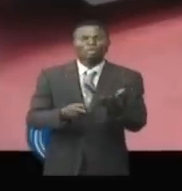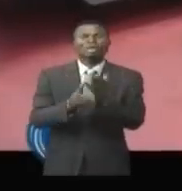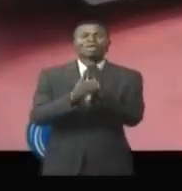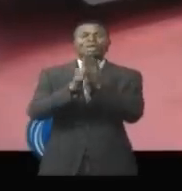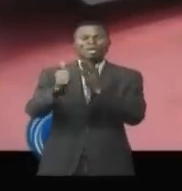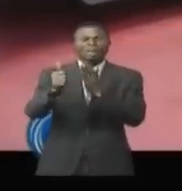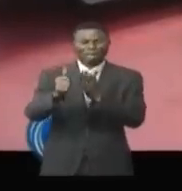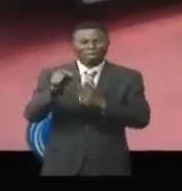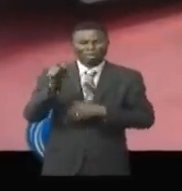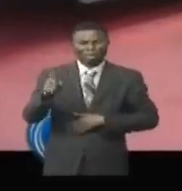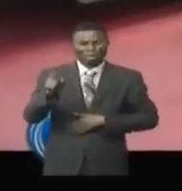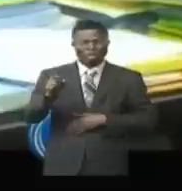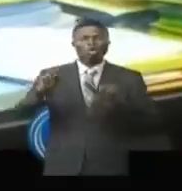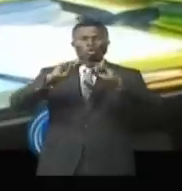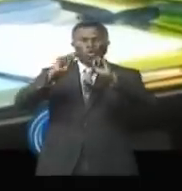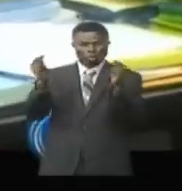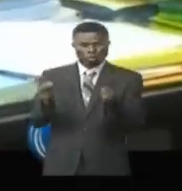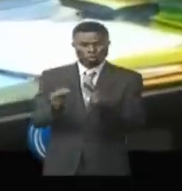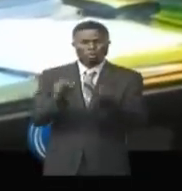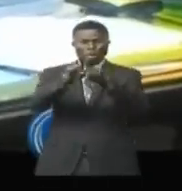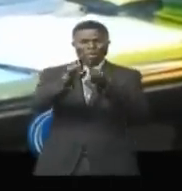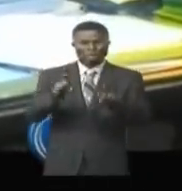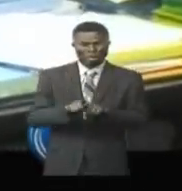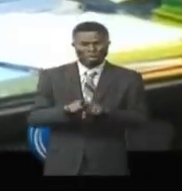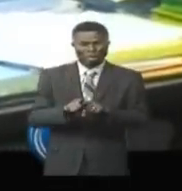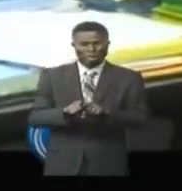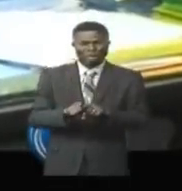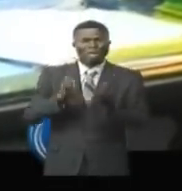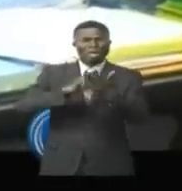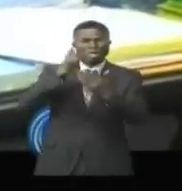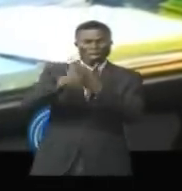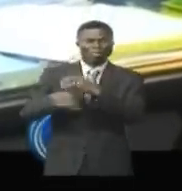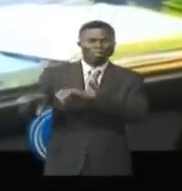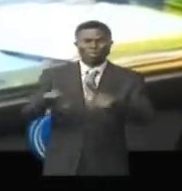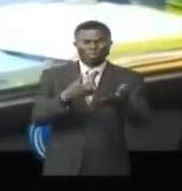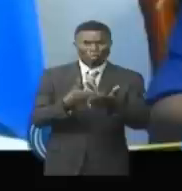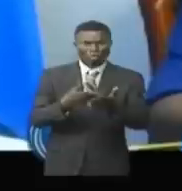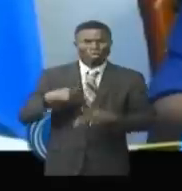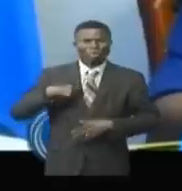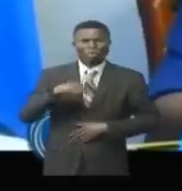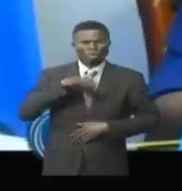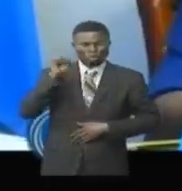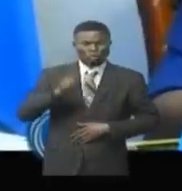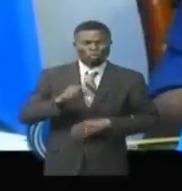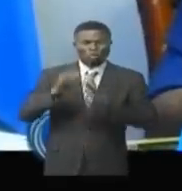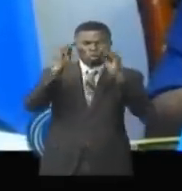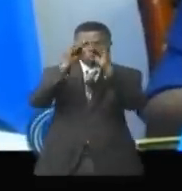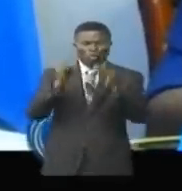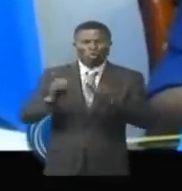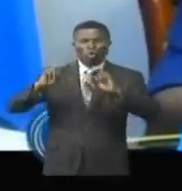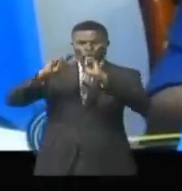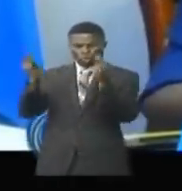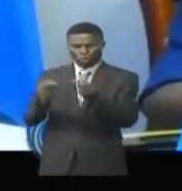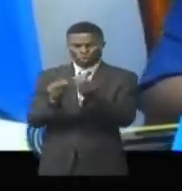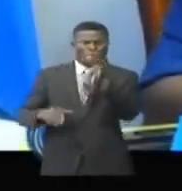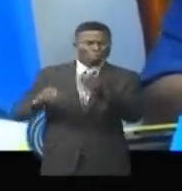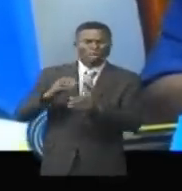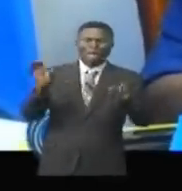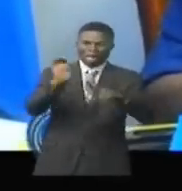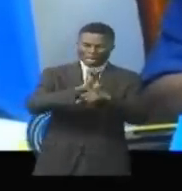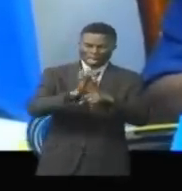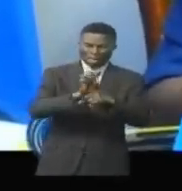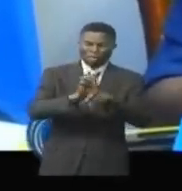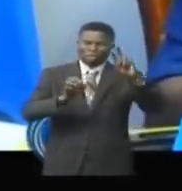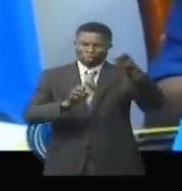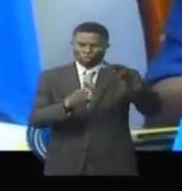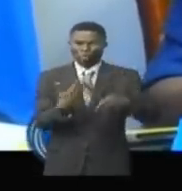Nicolas Lianza et son équipe, ainsi que leur programme d'action. Il faut inventorier le club et les encadrer techniques. Deuxième